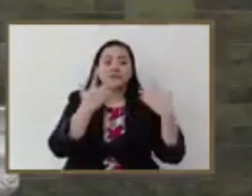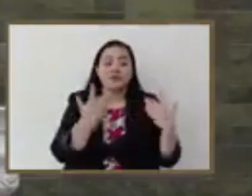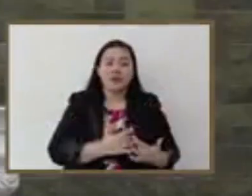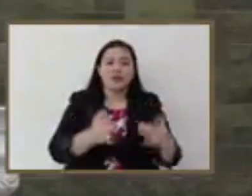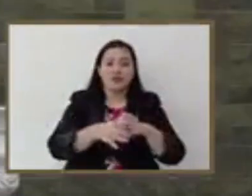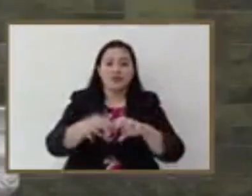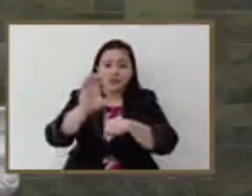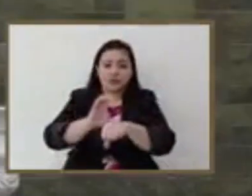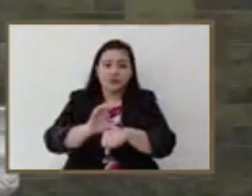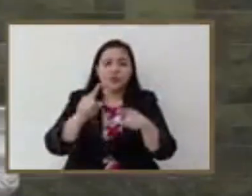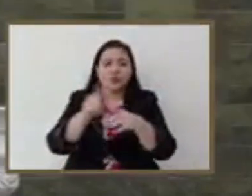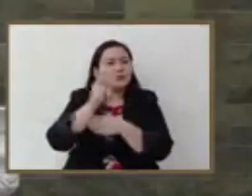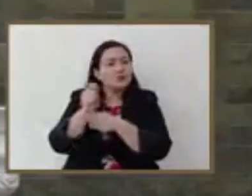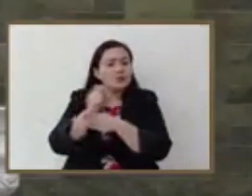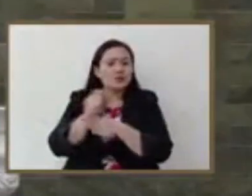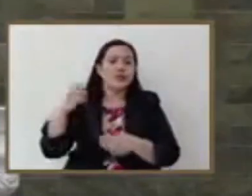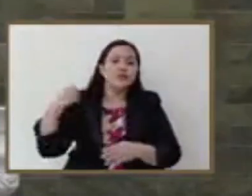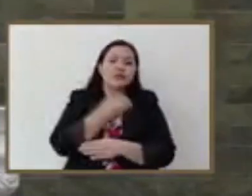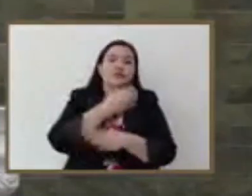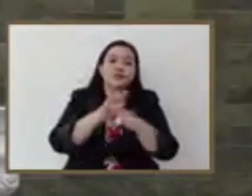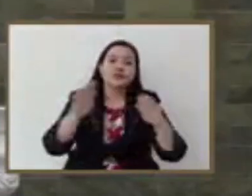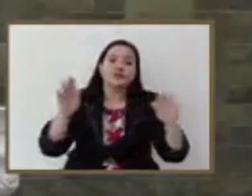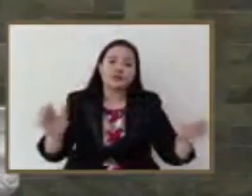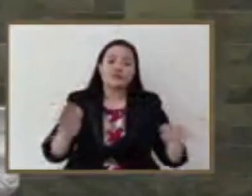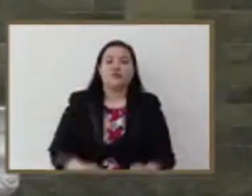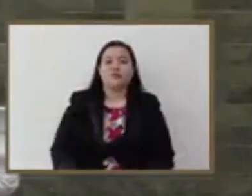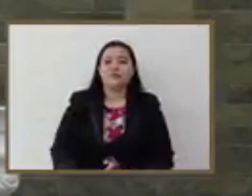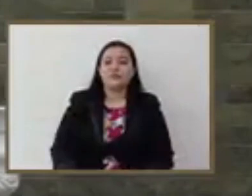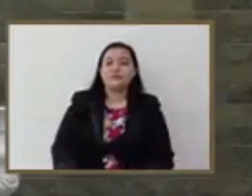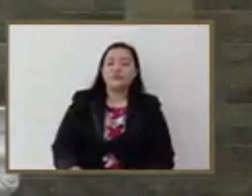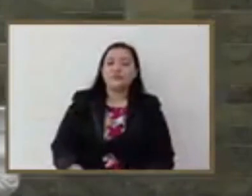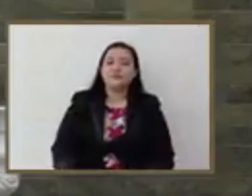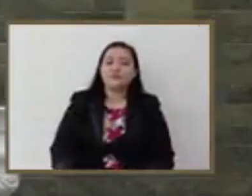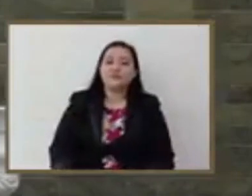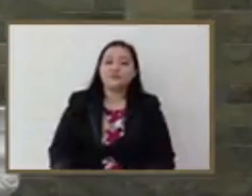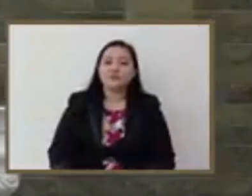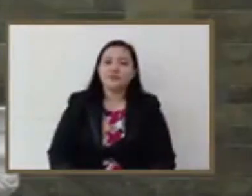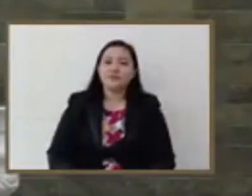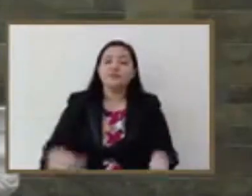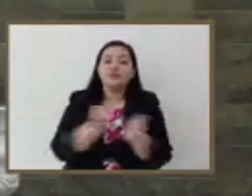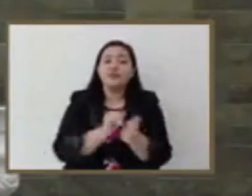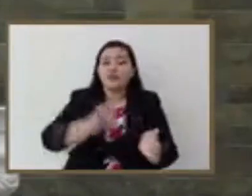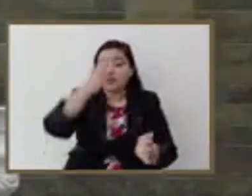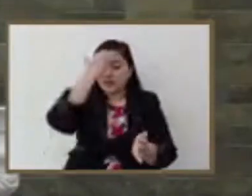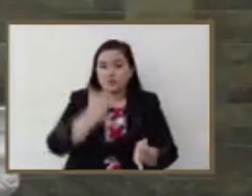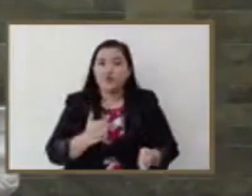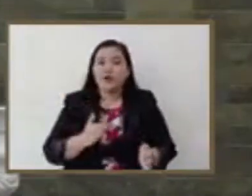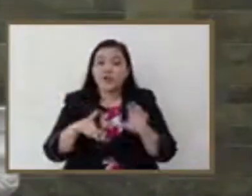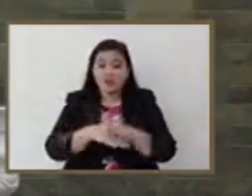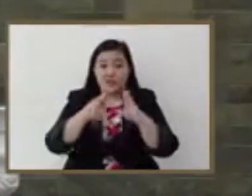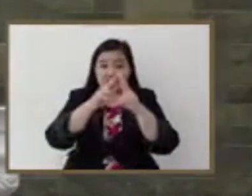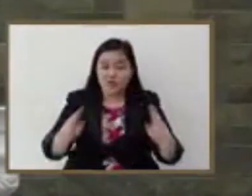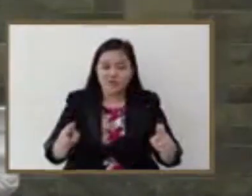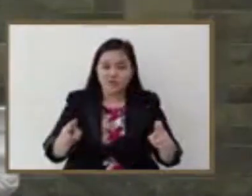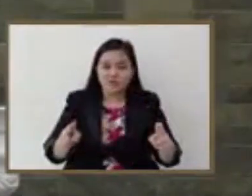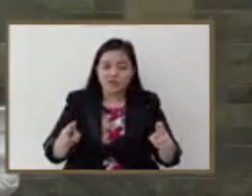children. You see? Kaya nga sa bahay, mga kapatid, napakahalaga na yung natutunan natin din sa simbahan. Pagdating sa